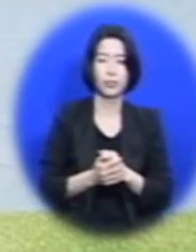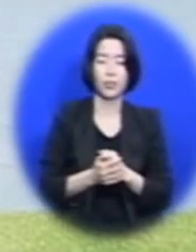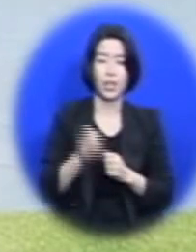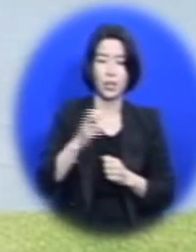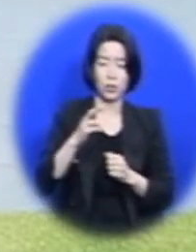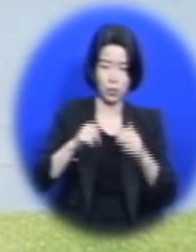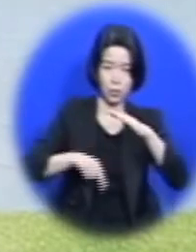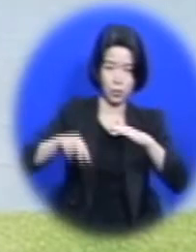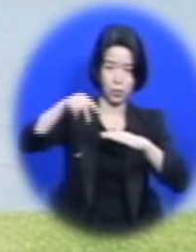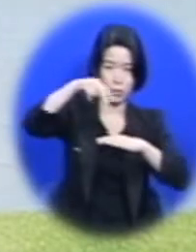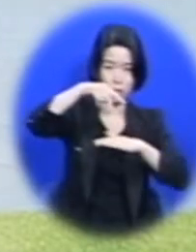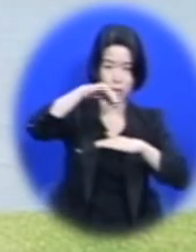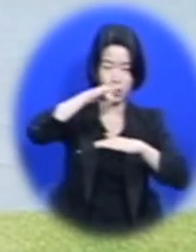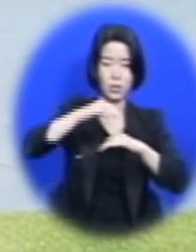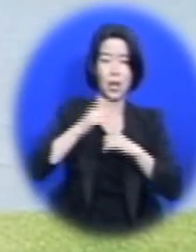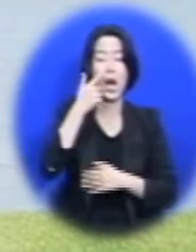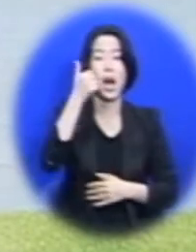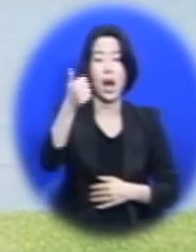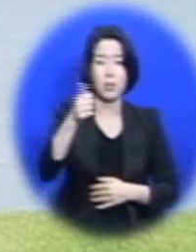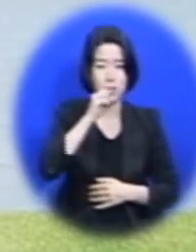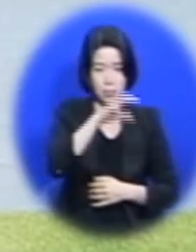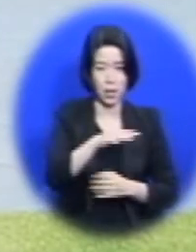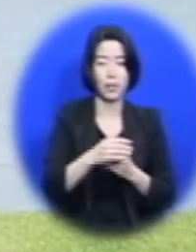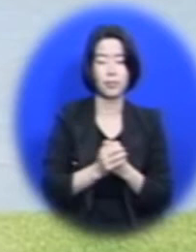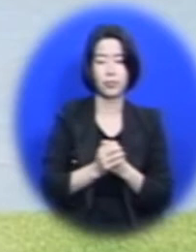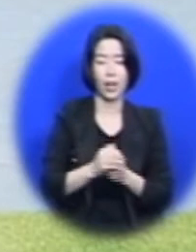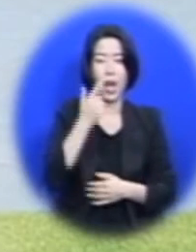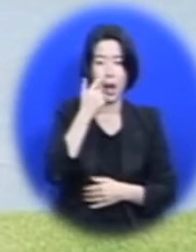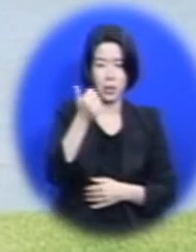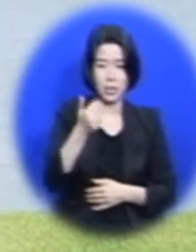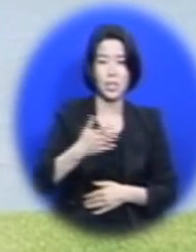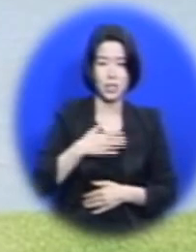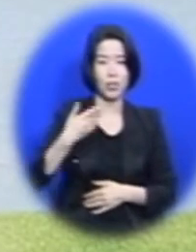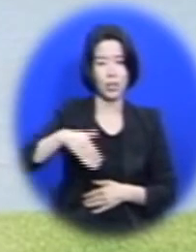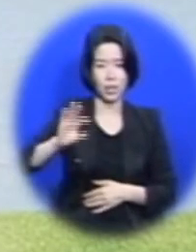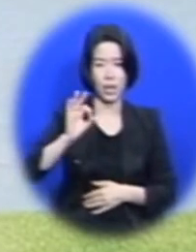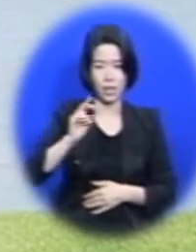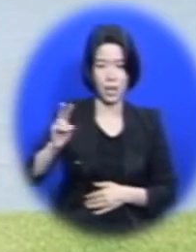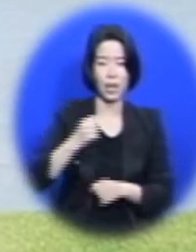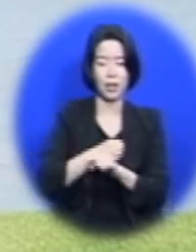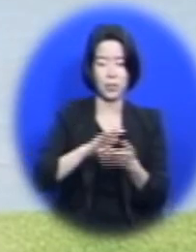그리고 위로 올라와서 아버지에게 말했습니다. 아버지, 저는 가야 합니다.